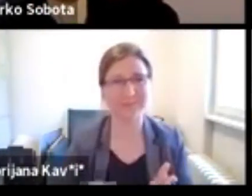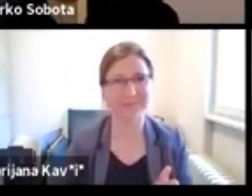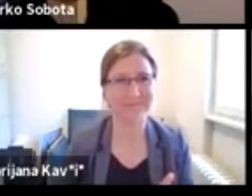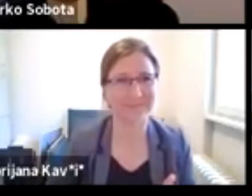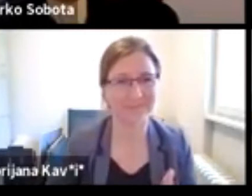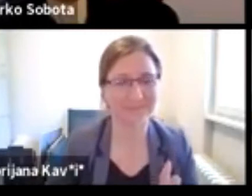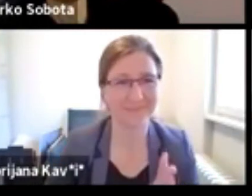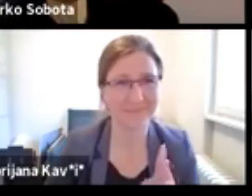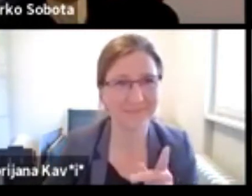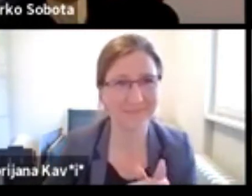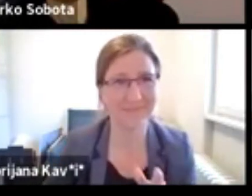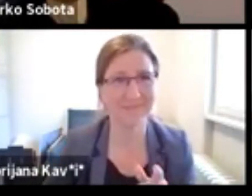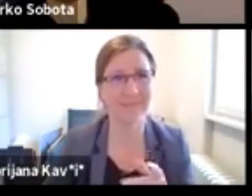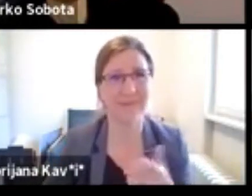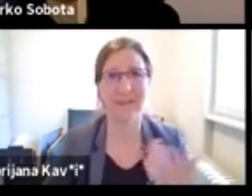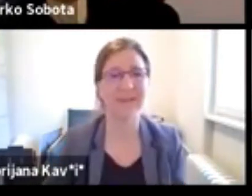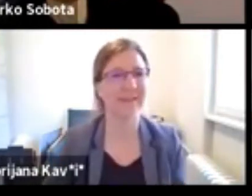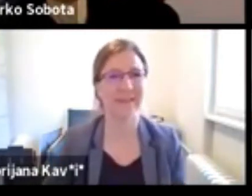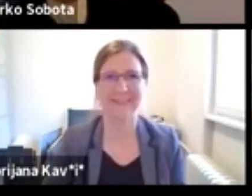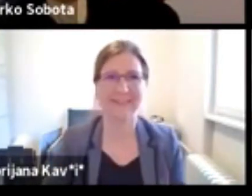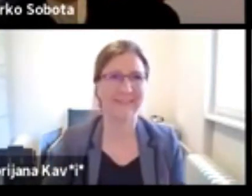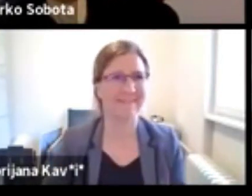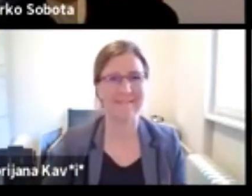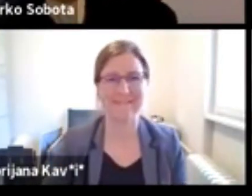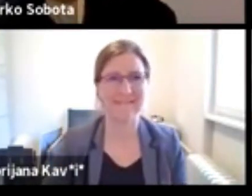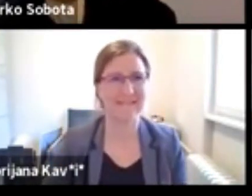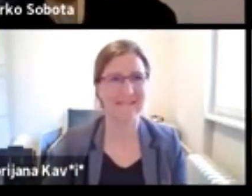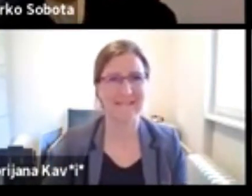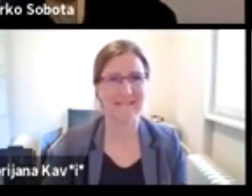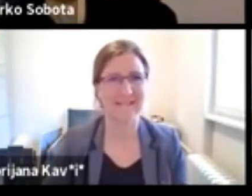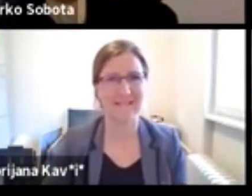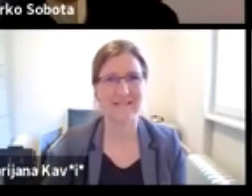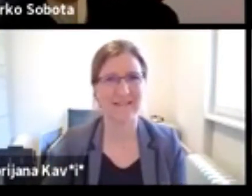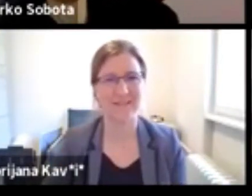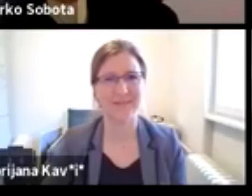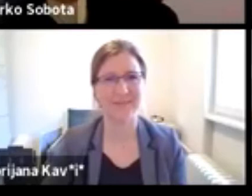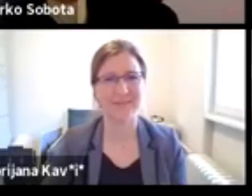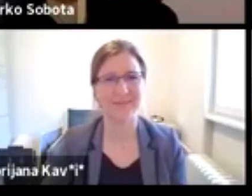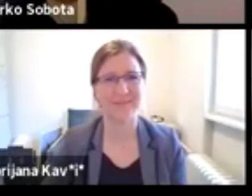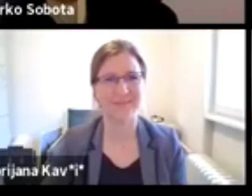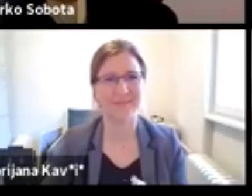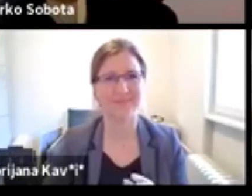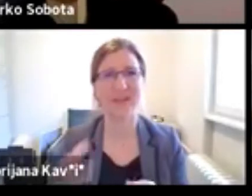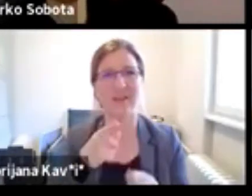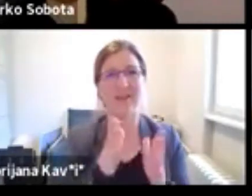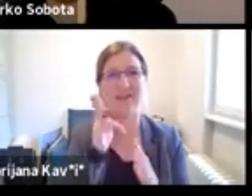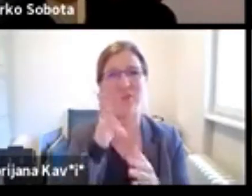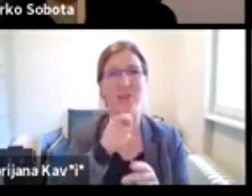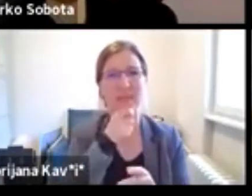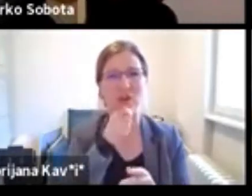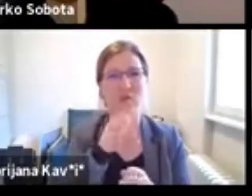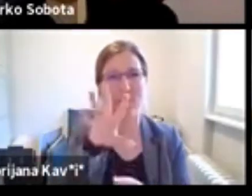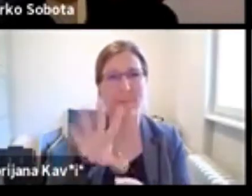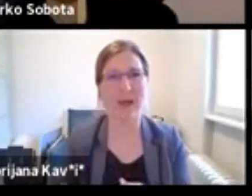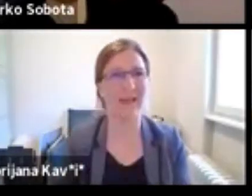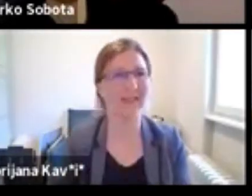ćete težak zadatak i govoriti i istovremeno prevoditi, ali vas molim da se uključite jer koliko vidim mikrofon vam je isključen, hoće